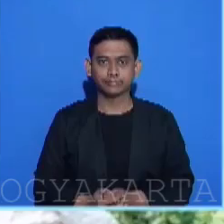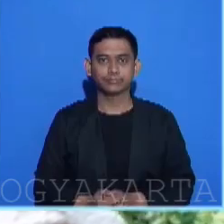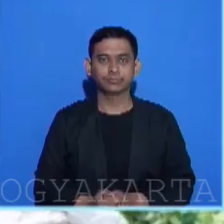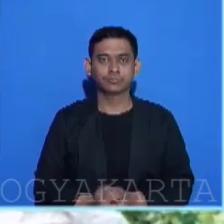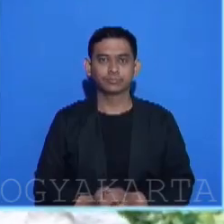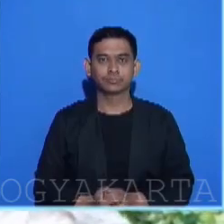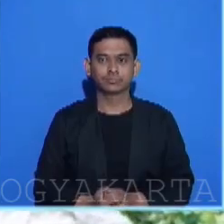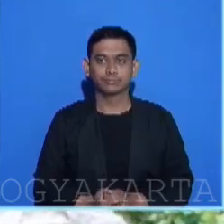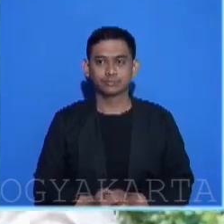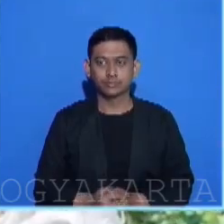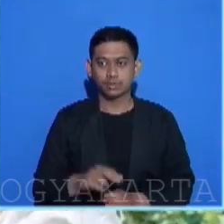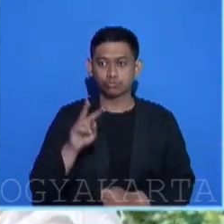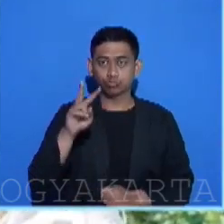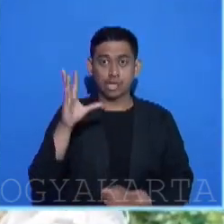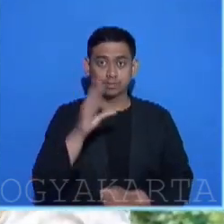16i